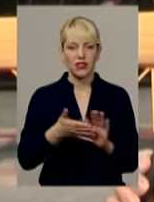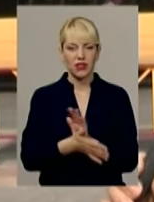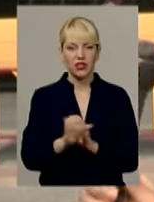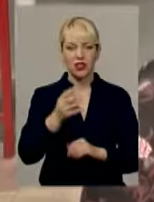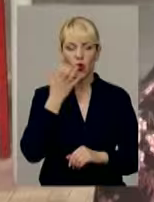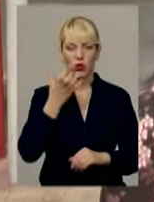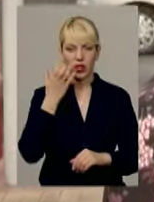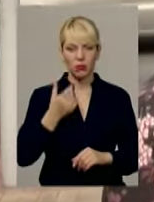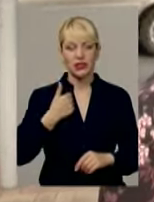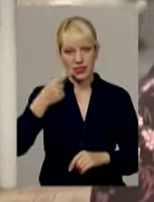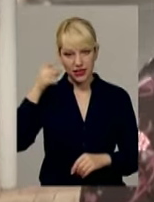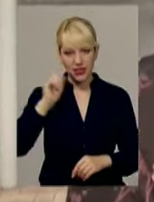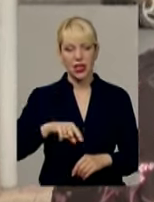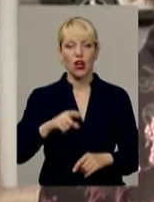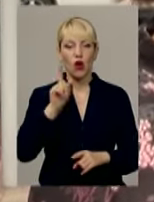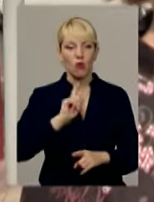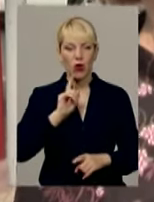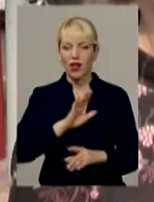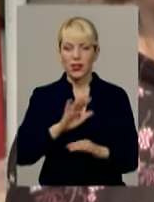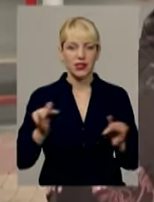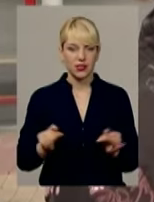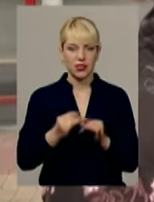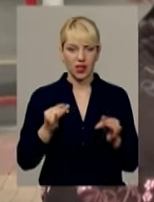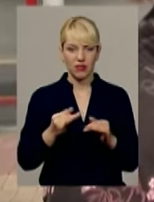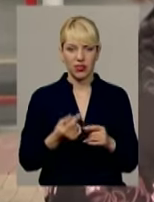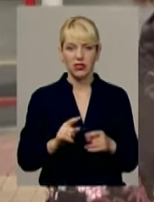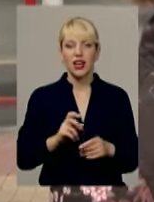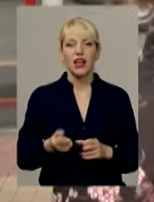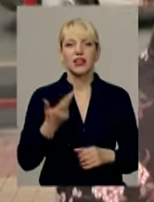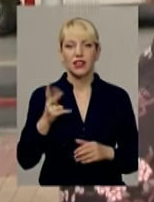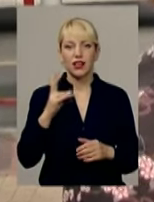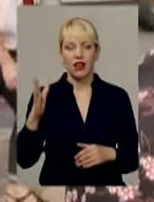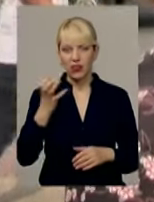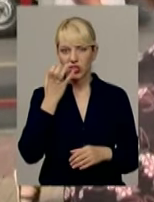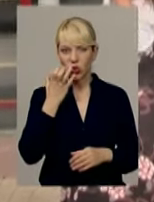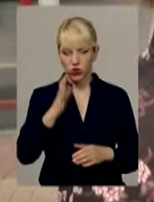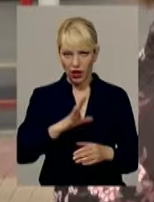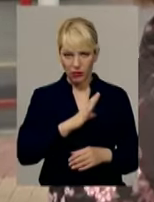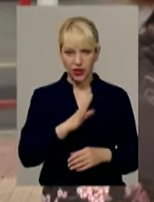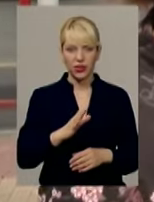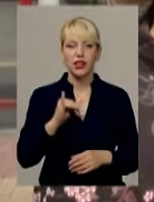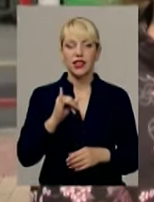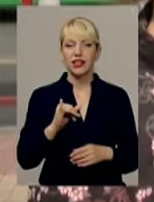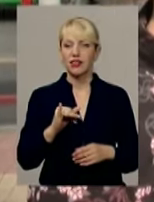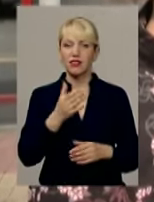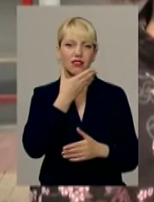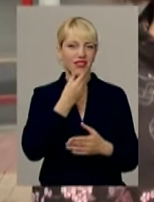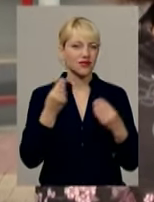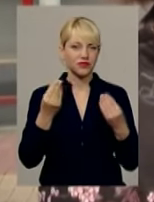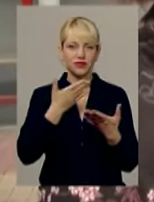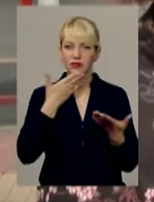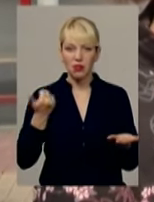утеплення? Знаю, но поки не цікавилась. Кілька квартир утеплили, і ні вигляду немає